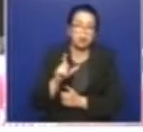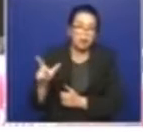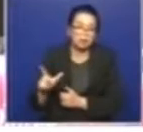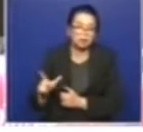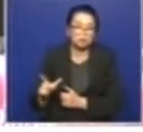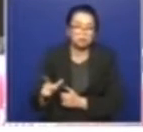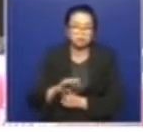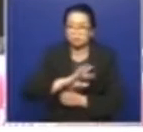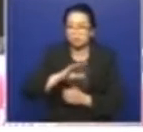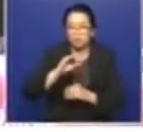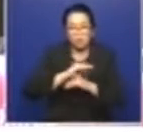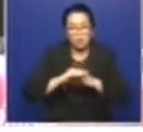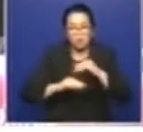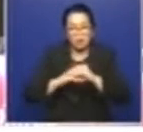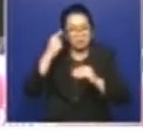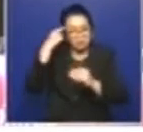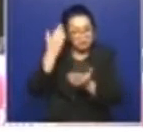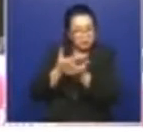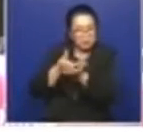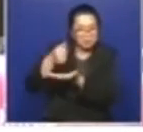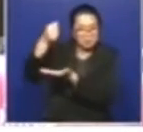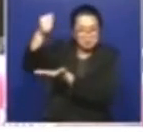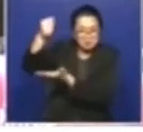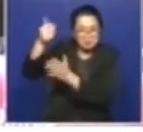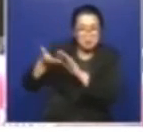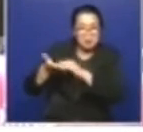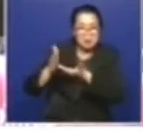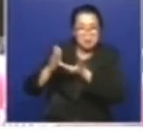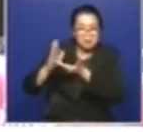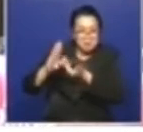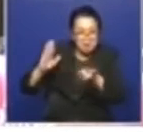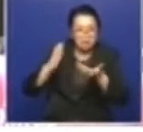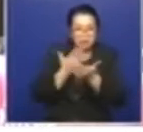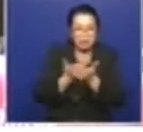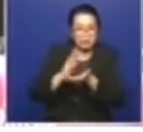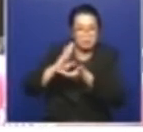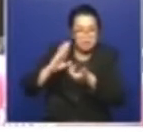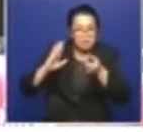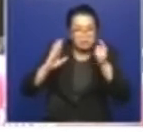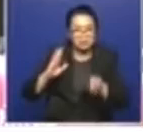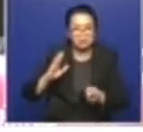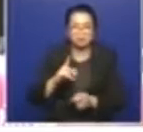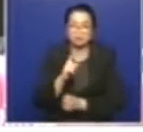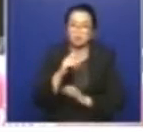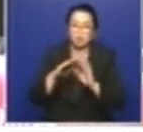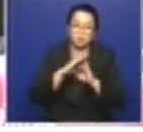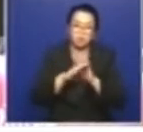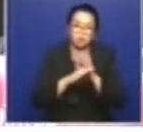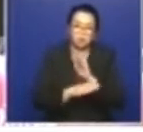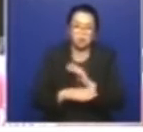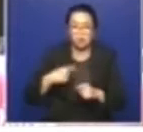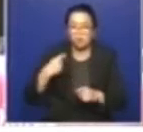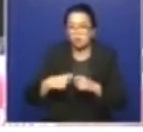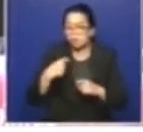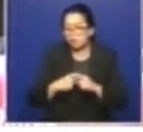ายโครงการที่ตั้งเม็ดเงินไว้อะแต่เบิกจ่ายจริงๆไม่ได้กลไกรัฐราชการไม่เอื้